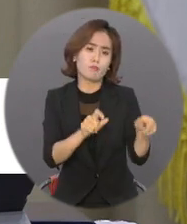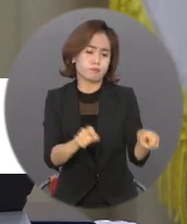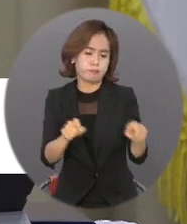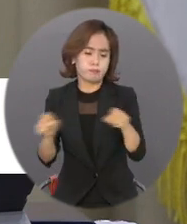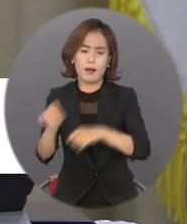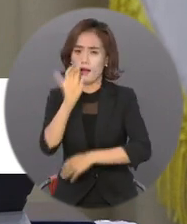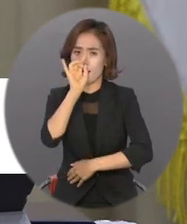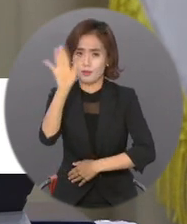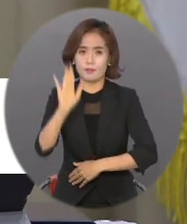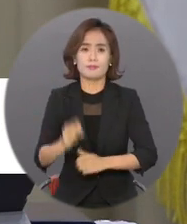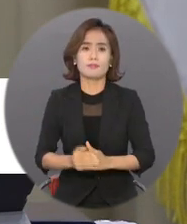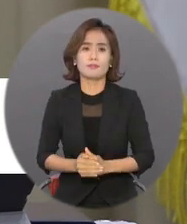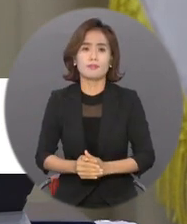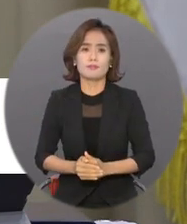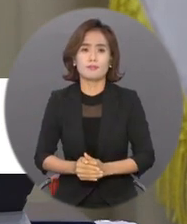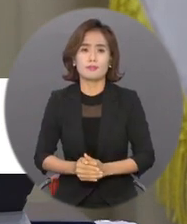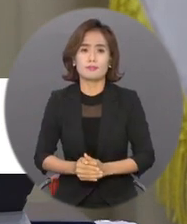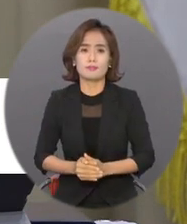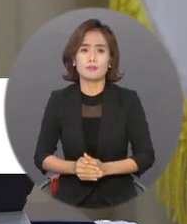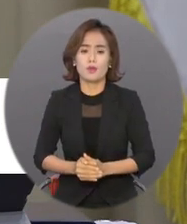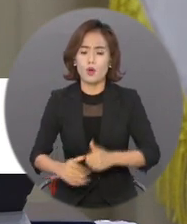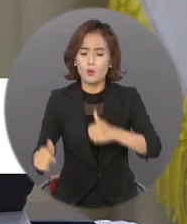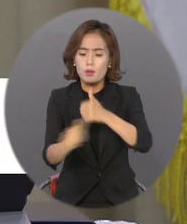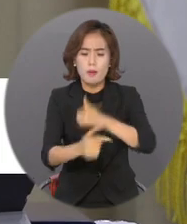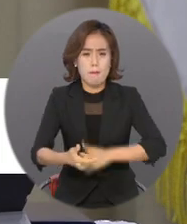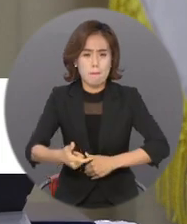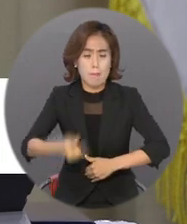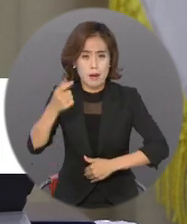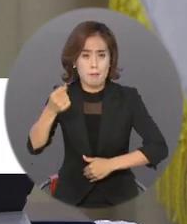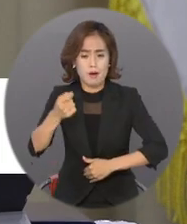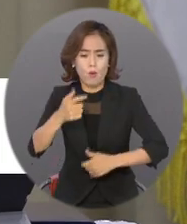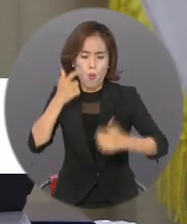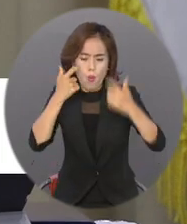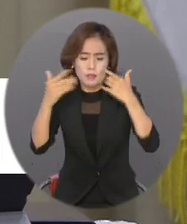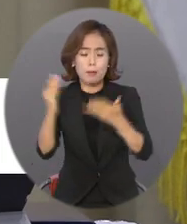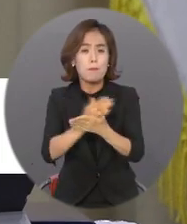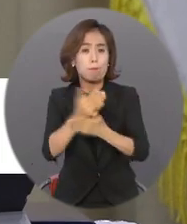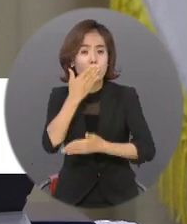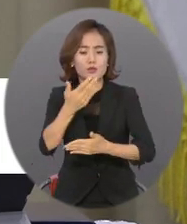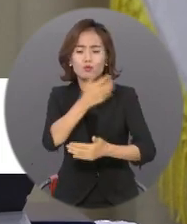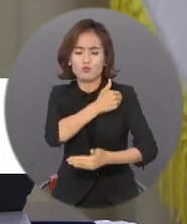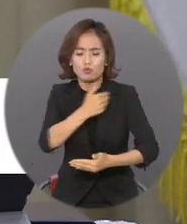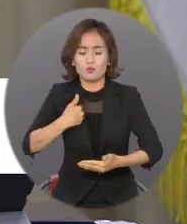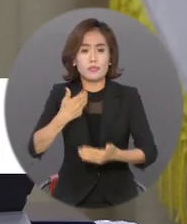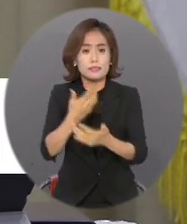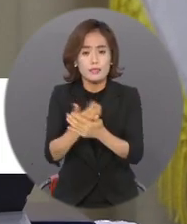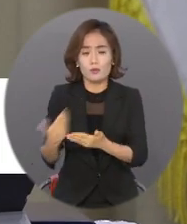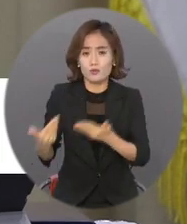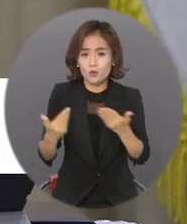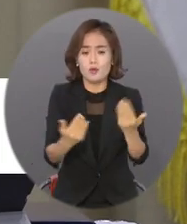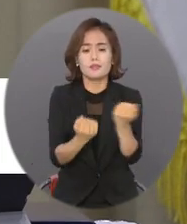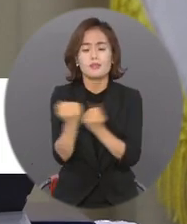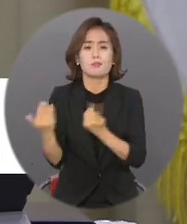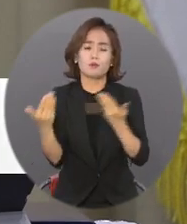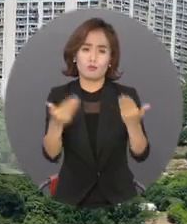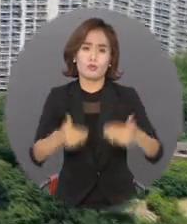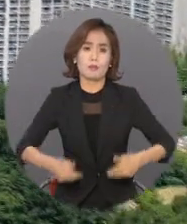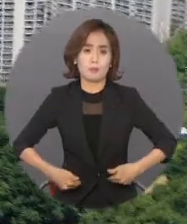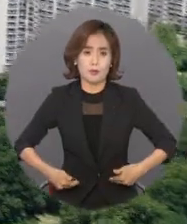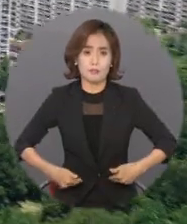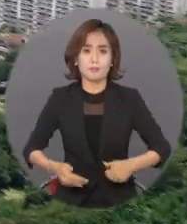안 된다는 얘기입니다. 위원들이 빠르고 정확하게 판단할 수 있도록 충분한 자료 제공과 설명을 해줘야